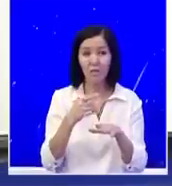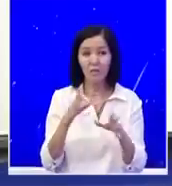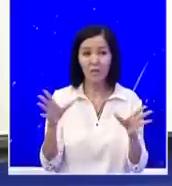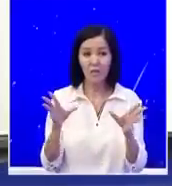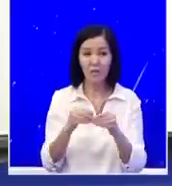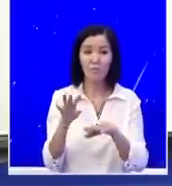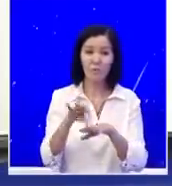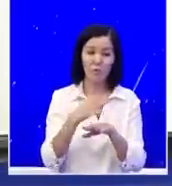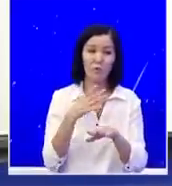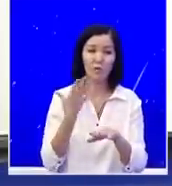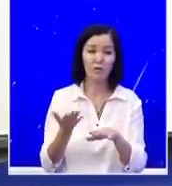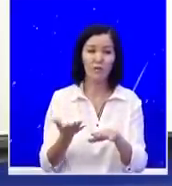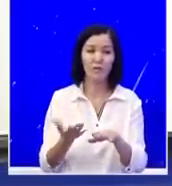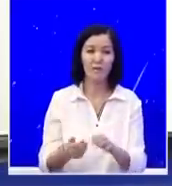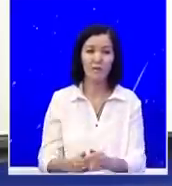кеттік Алтынай екеуміз.